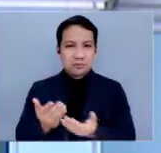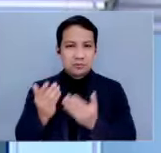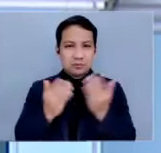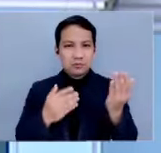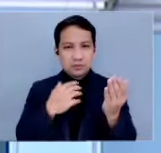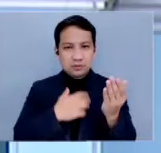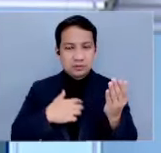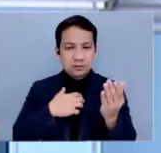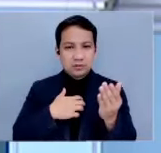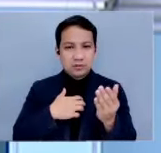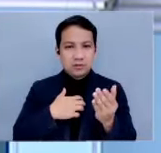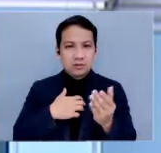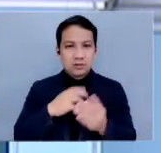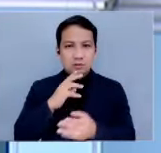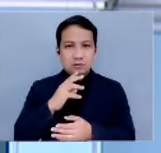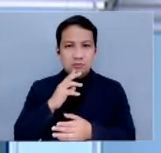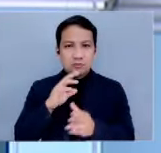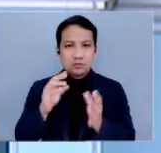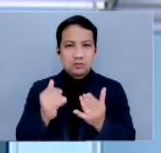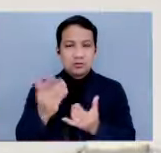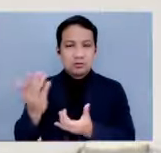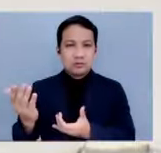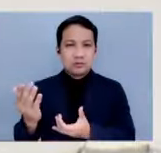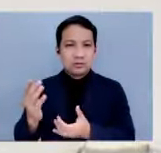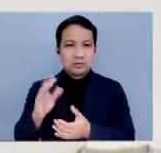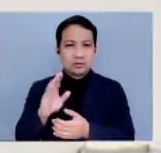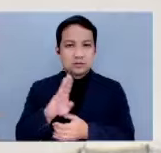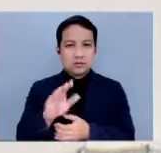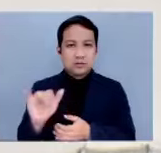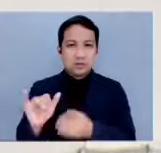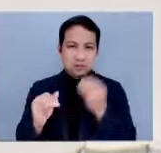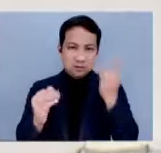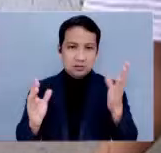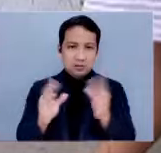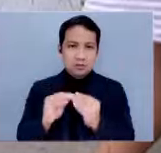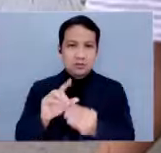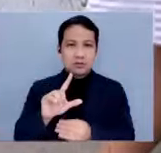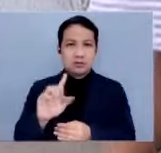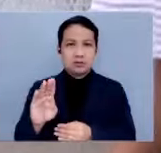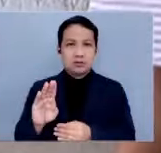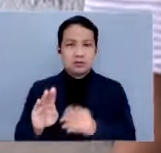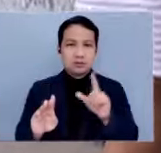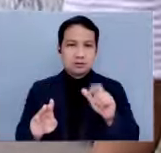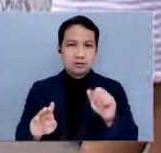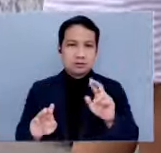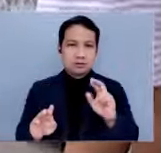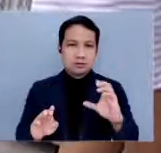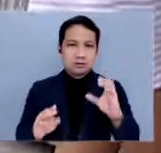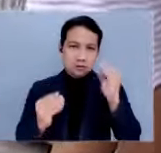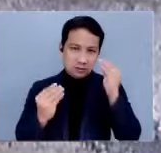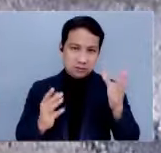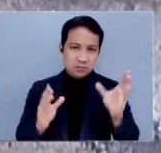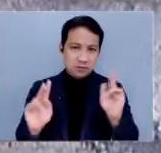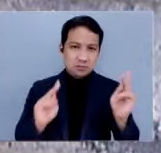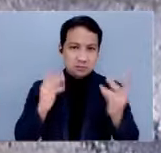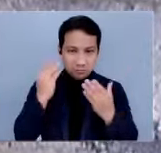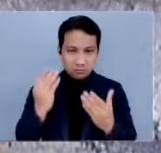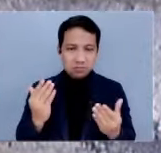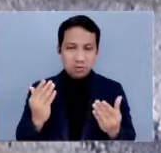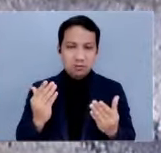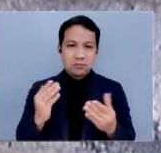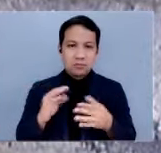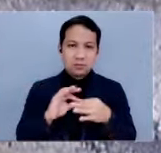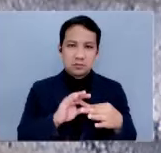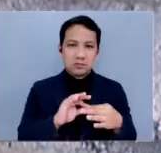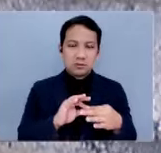Local Water Utilities Administration ng Bayan ng Bae at Los Baños laban sa LARC. Umaasa naman ang mga residente na maa-aksyonan na agad ang